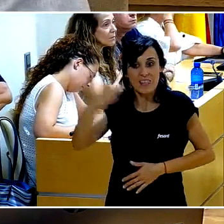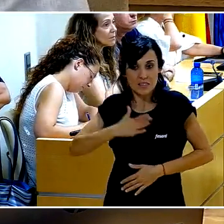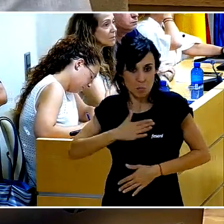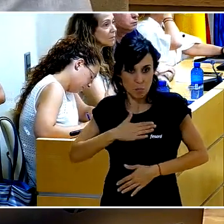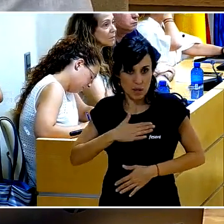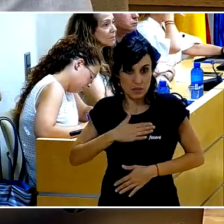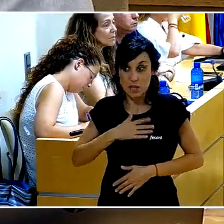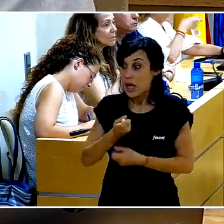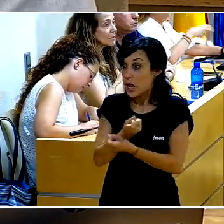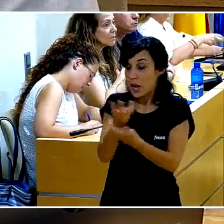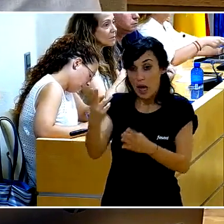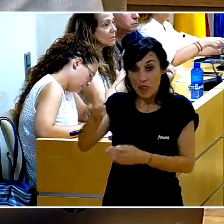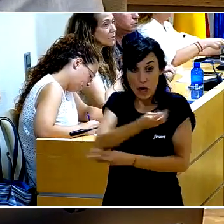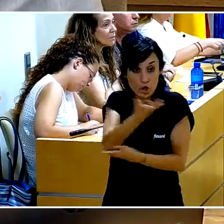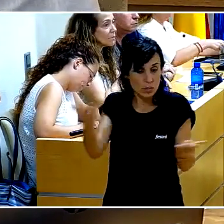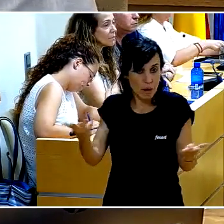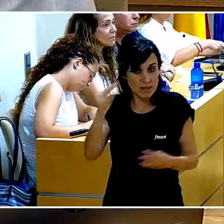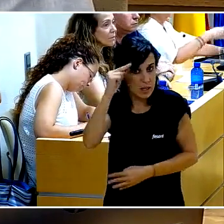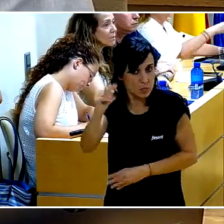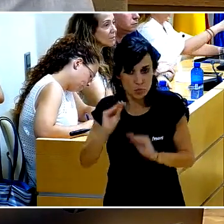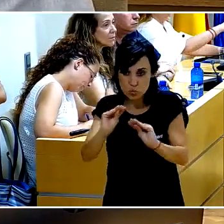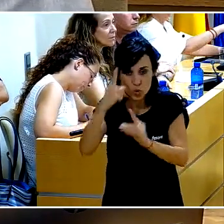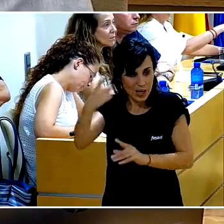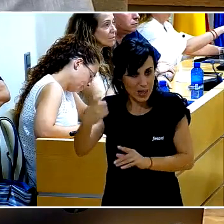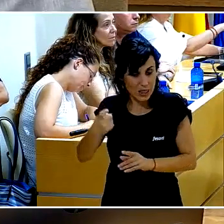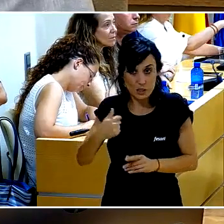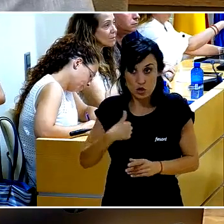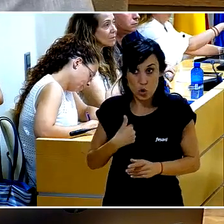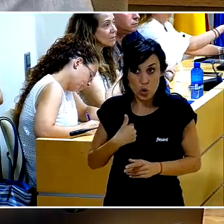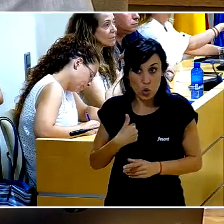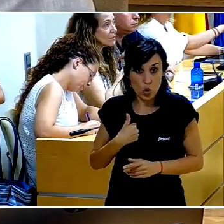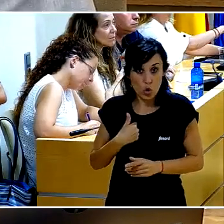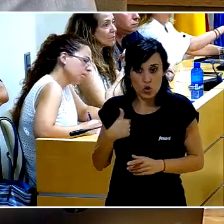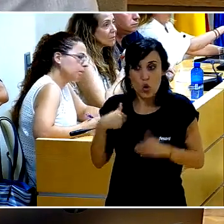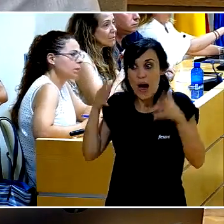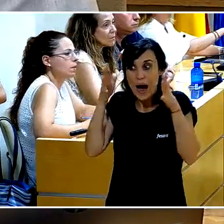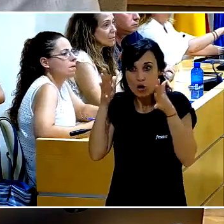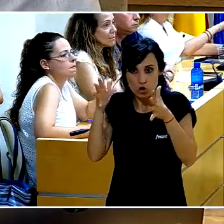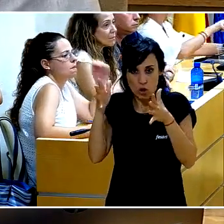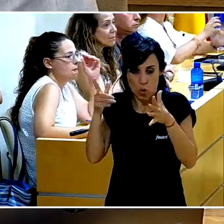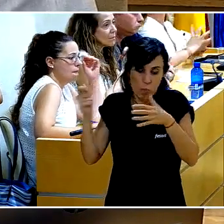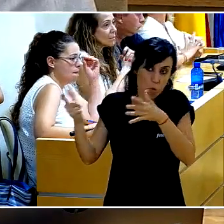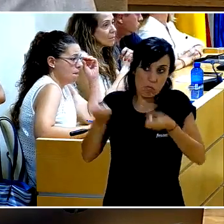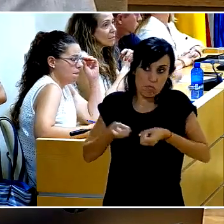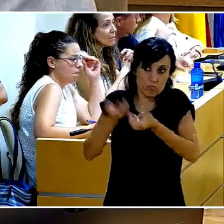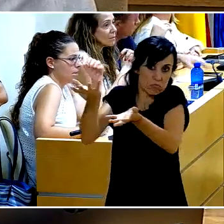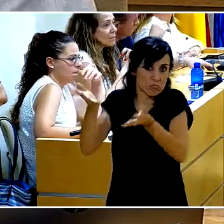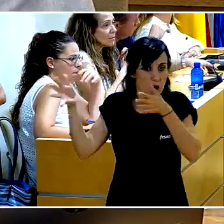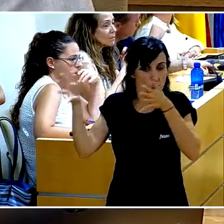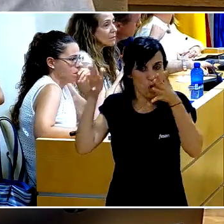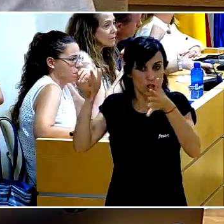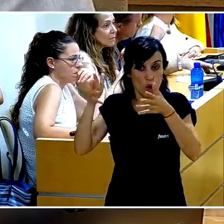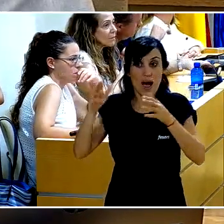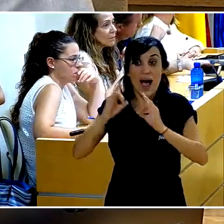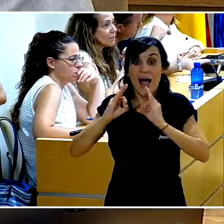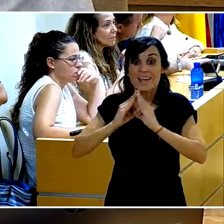respeto la de los demás, y por eso le pido, le he hecho un consejo en el aire a la Iglesia